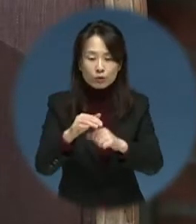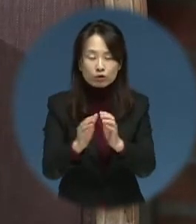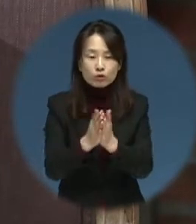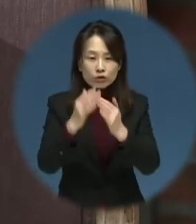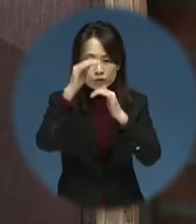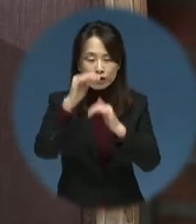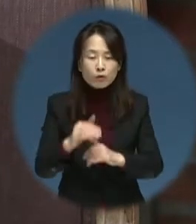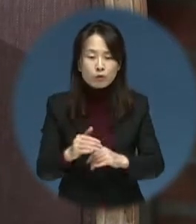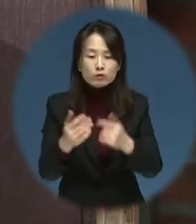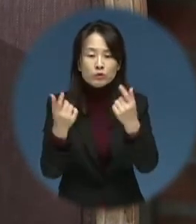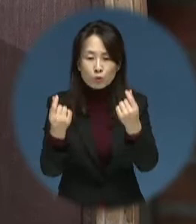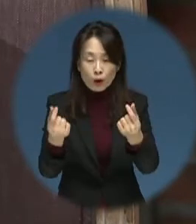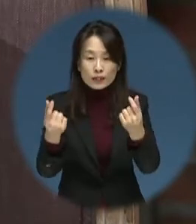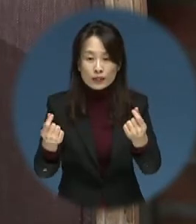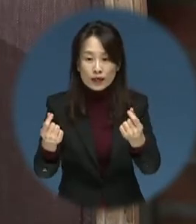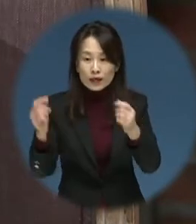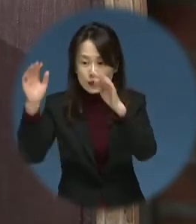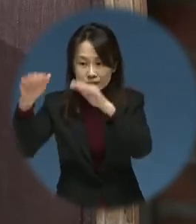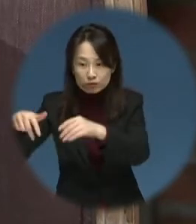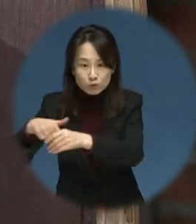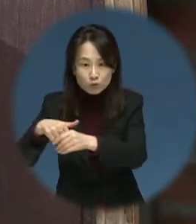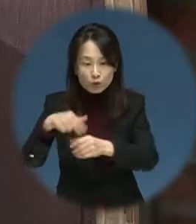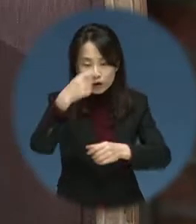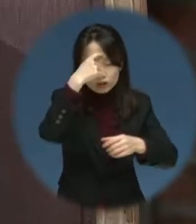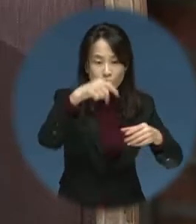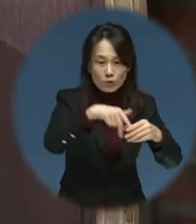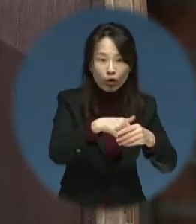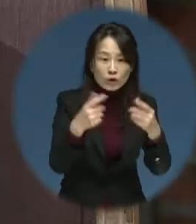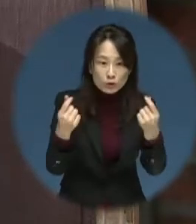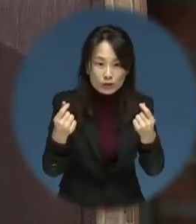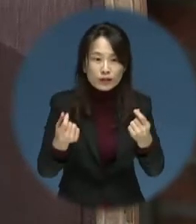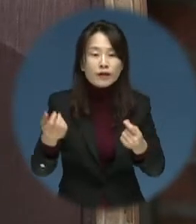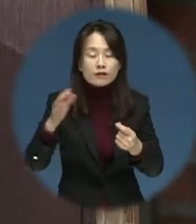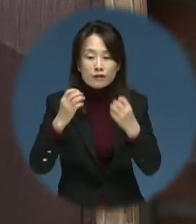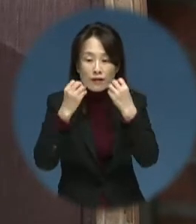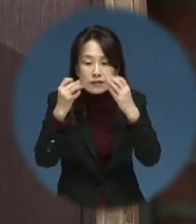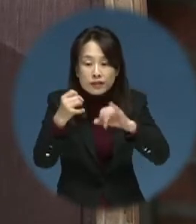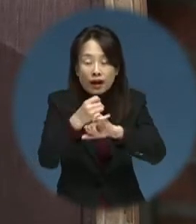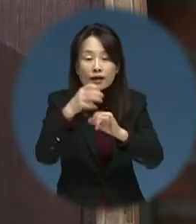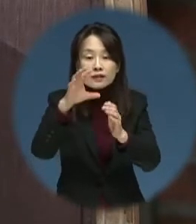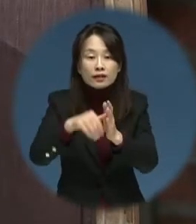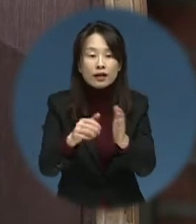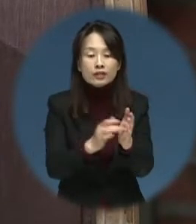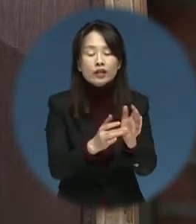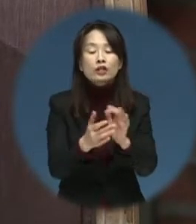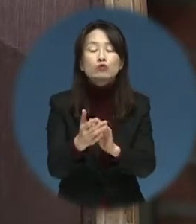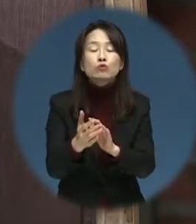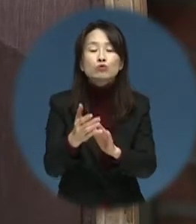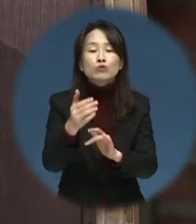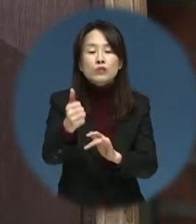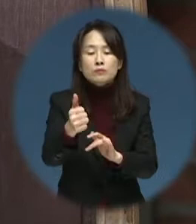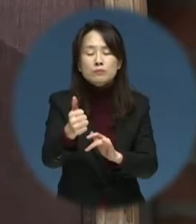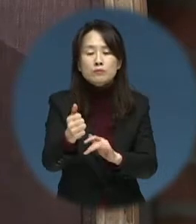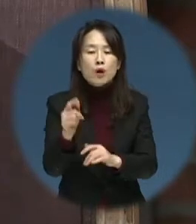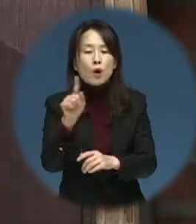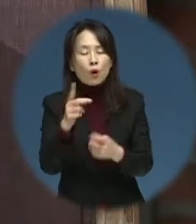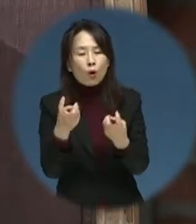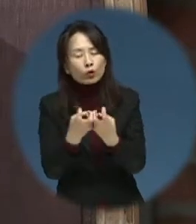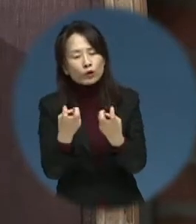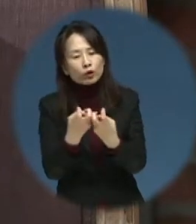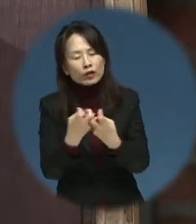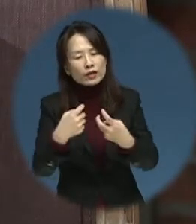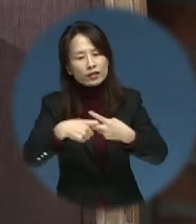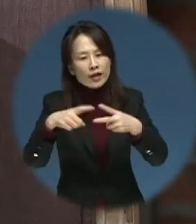있겠지만 결국 신약시대에 와서 예수 그리스도를 신학적으로 어떻게 받아들일 것인가 예. 여기서 세 종교가 나뉘게 됩니다.